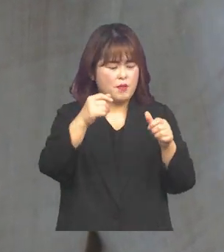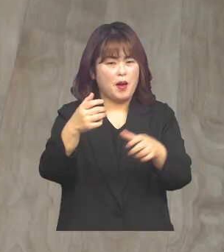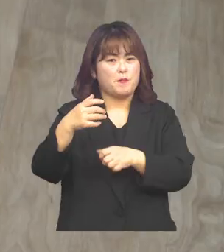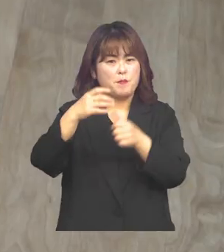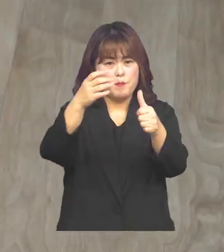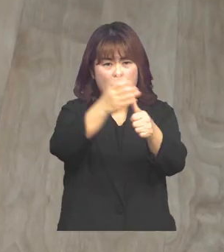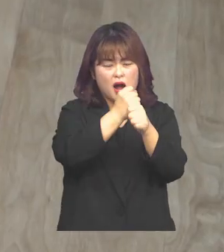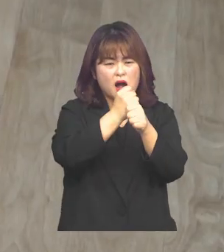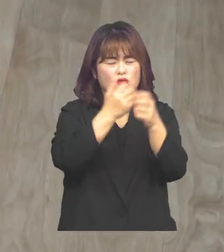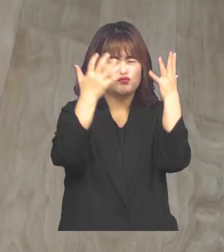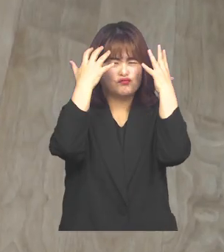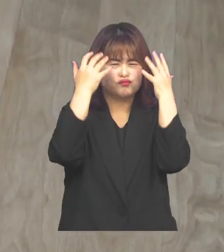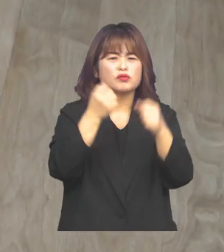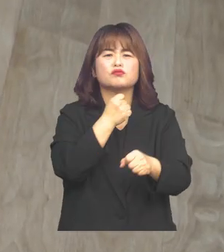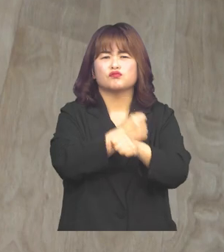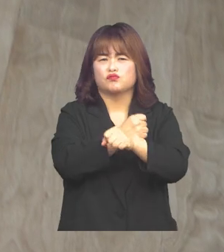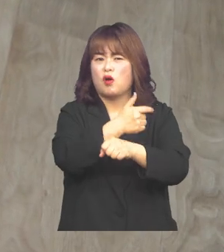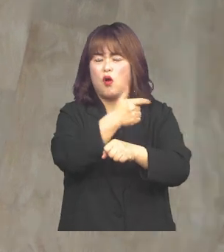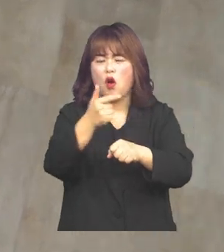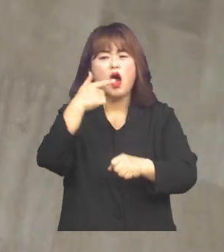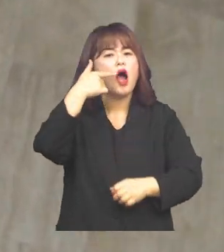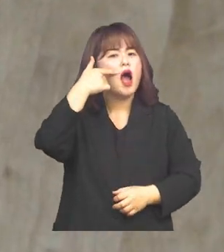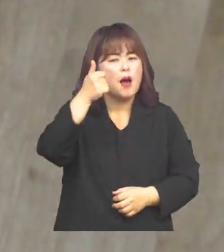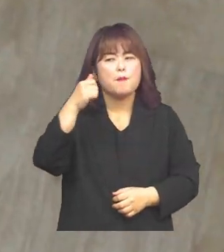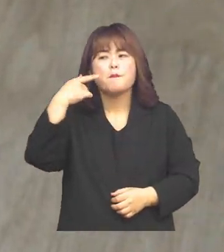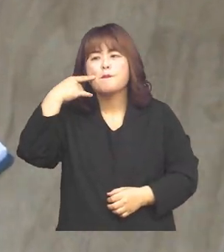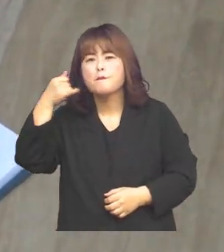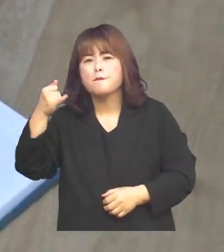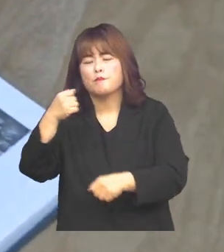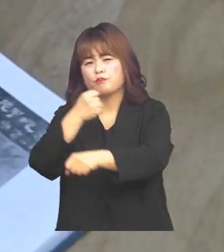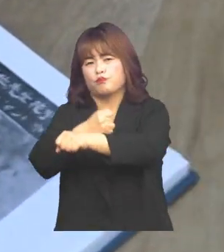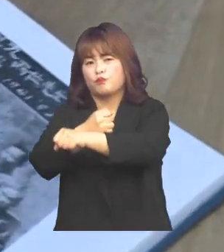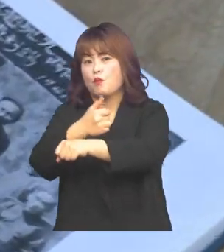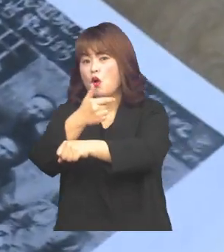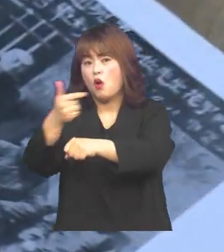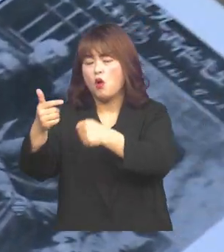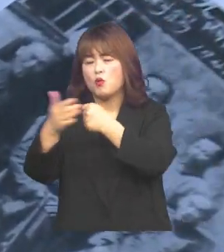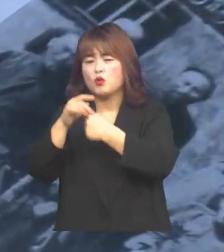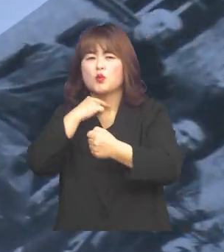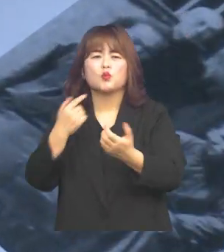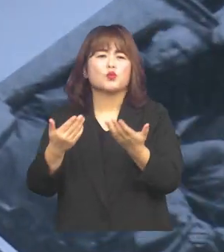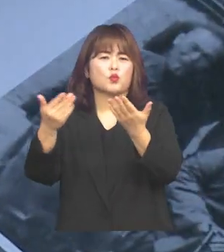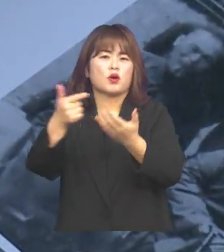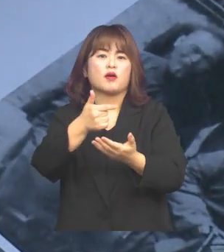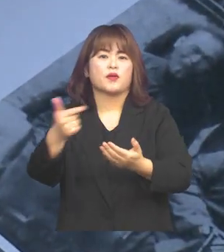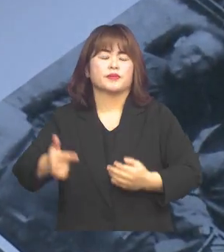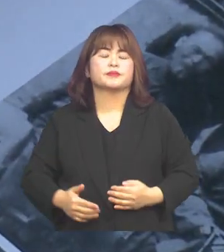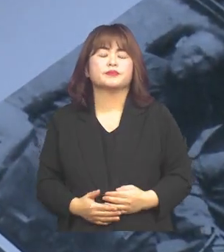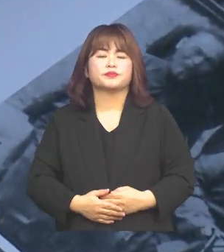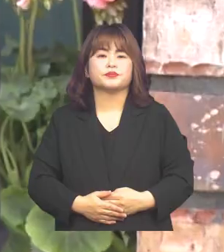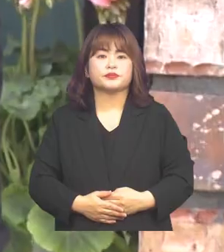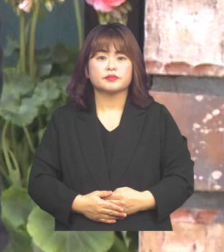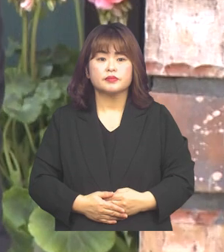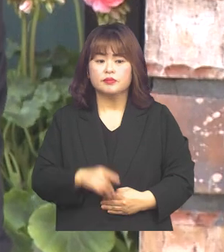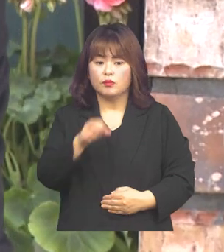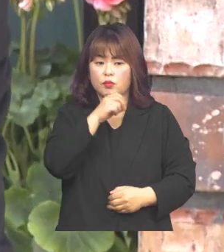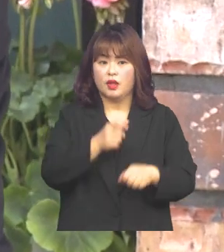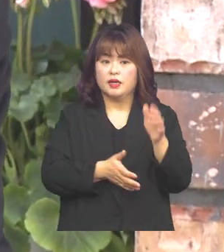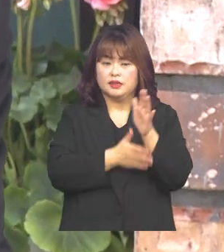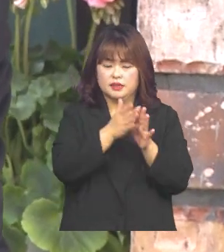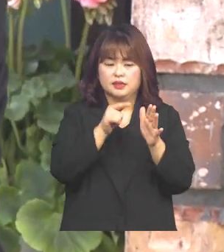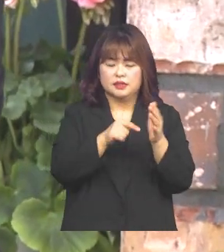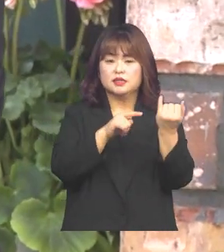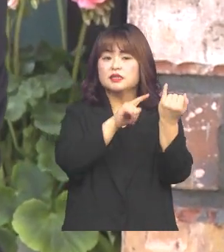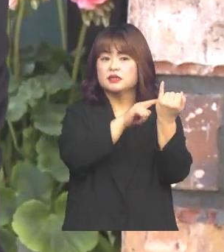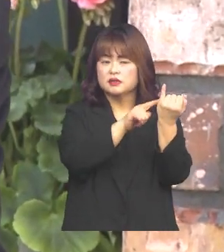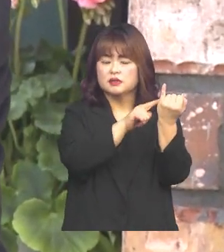옥고를 치렀고 아버지 오광선 장군과 어머니 정현숙 지사도 독립운동에 헌신했습니다. 한편